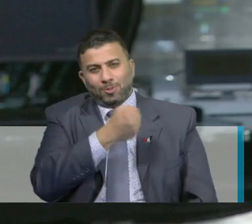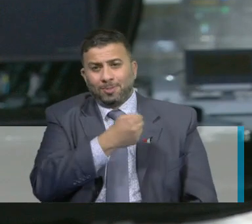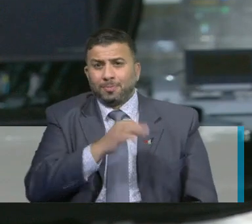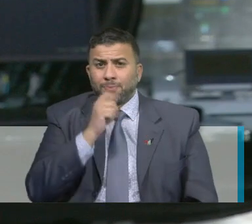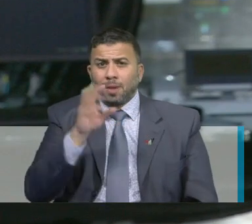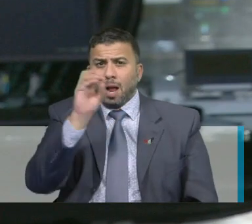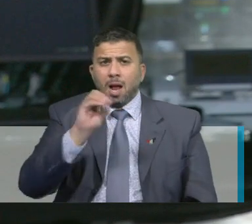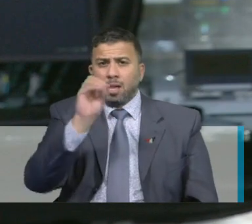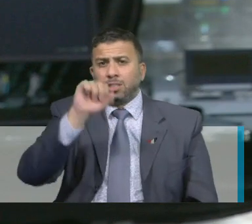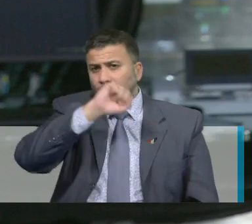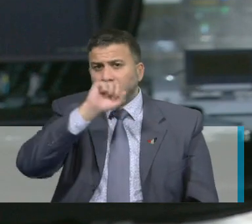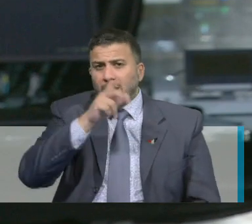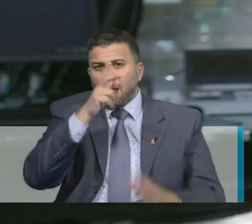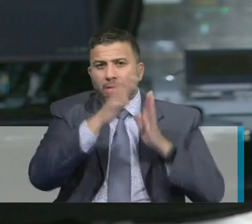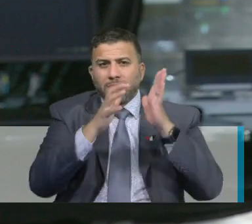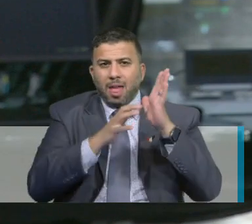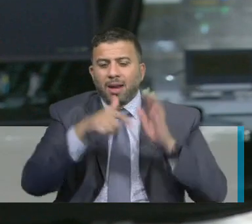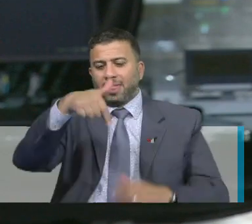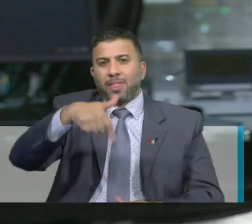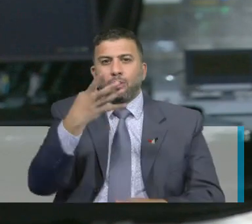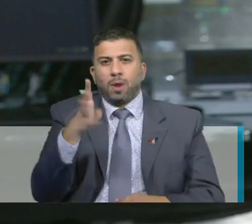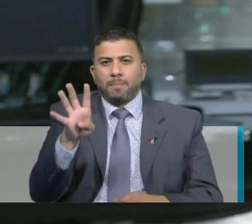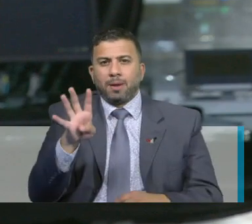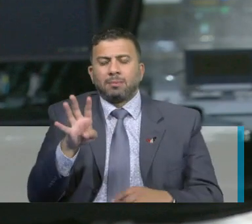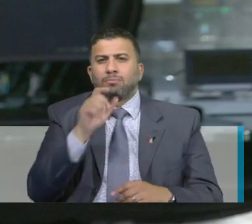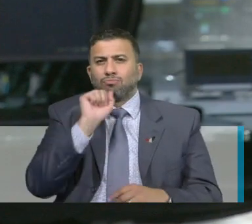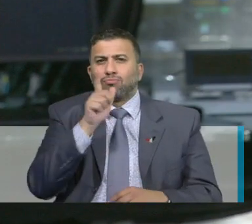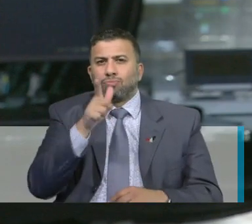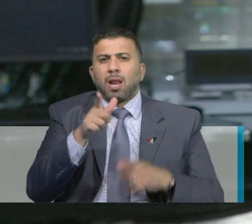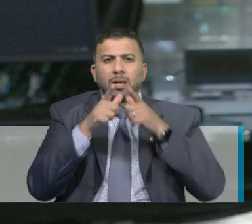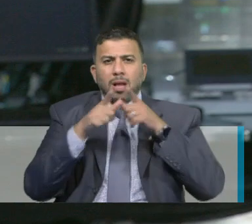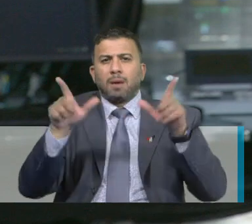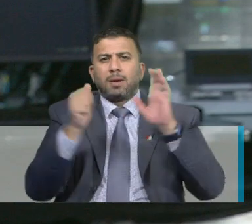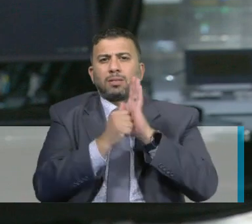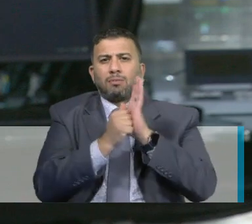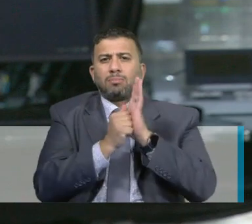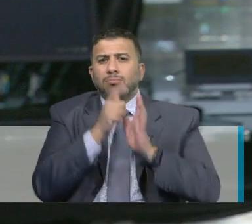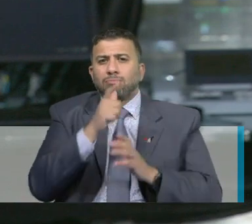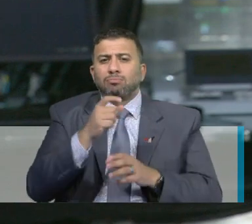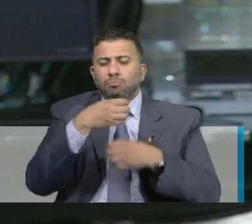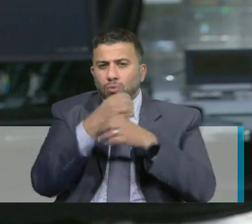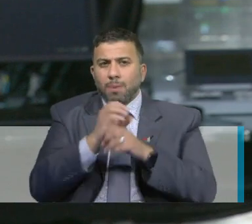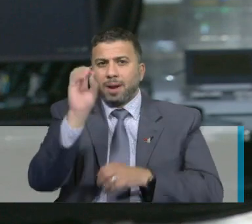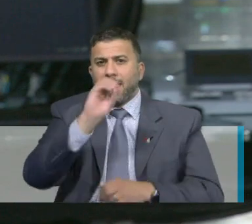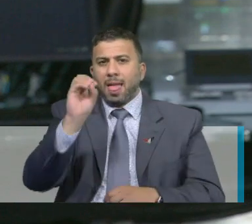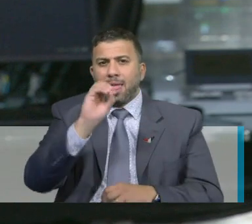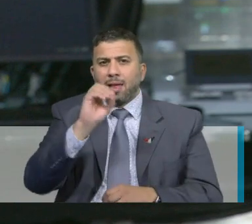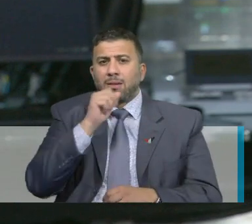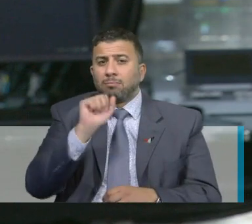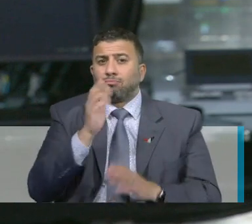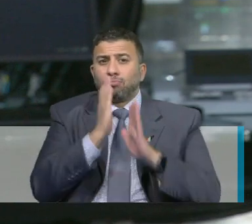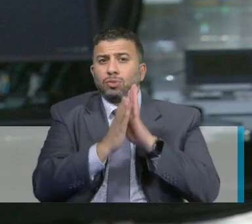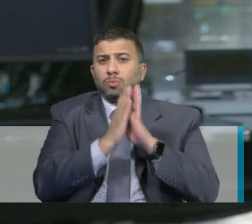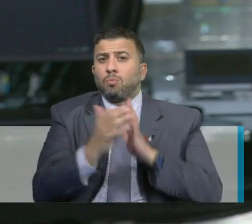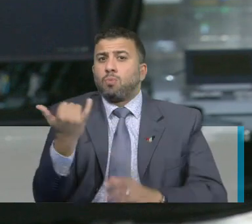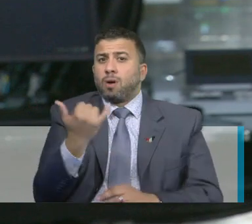تزامنا مع حملة هيئة الشارقة للآثار آثار 46، نسلط اليوم في نشرة أخبار الدار الضوء على مختبر الهيئة